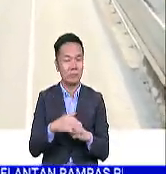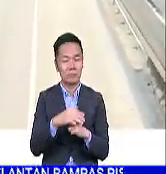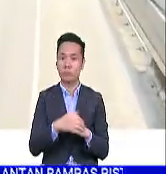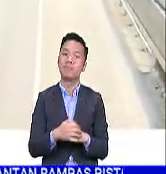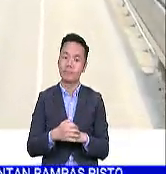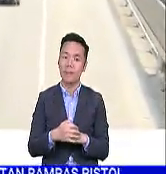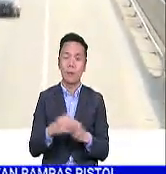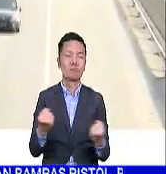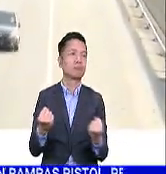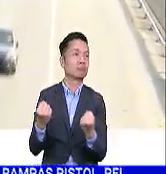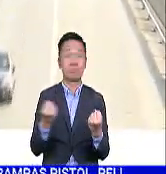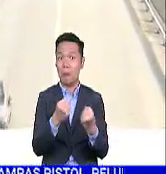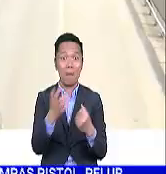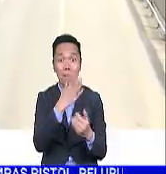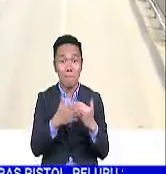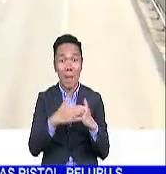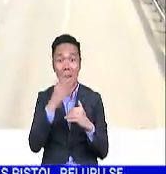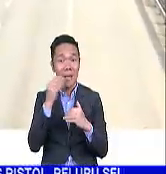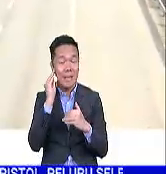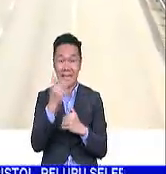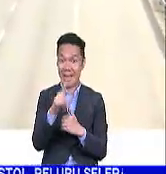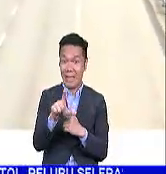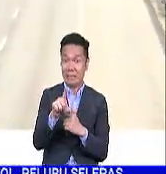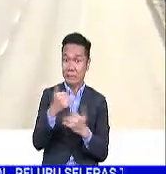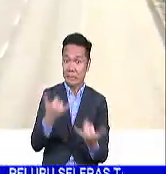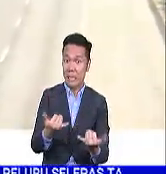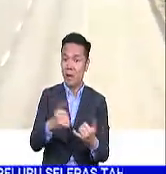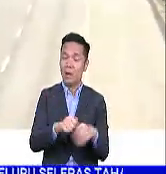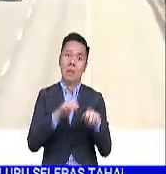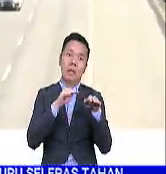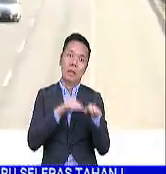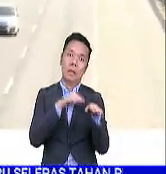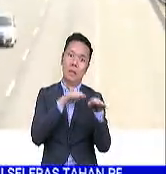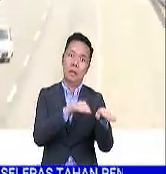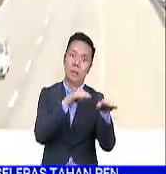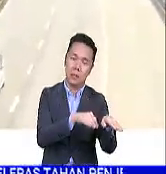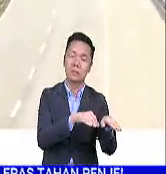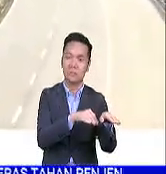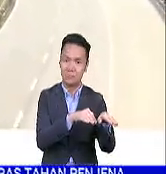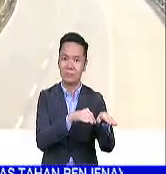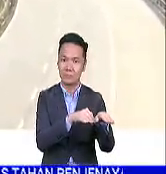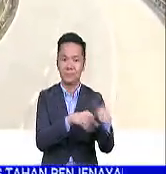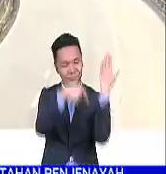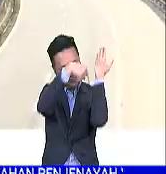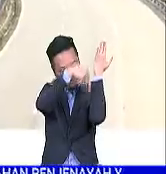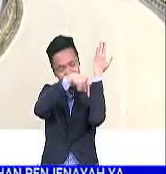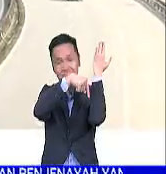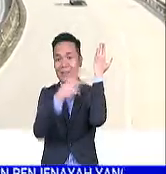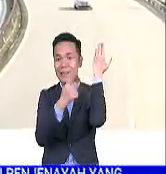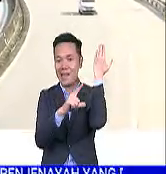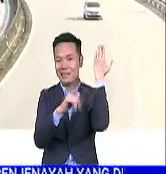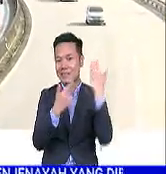pengguna mula pulang ke ibu kota menyebabkan berlakunya kesesakan sepanjang 15 km